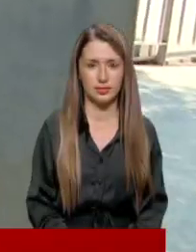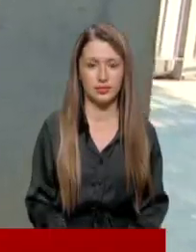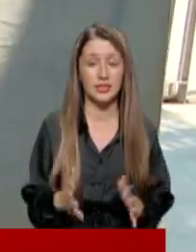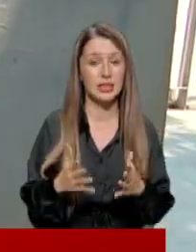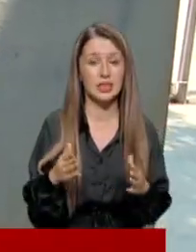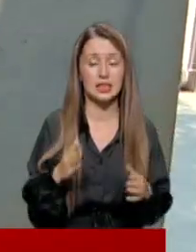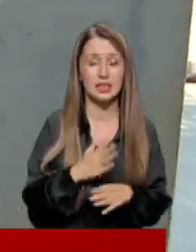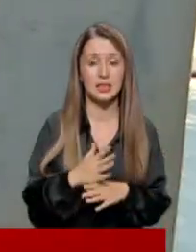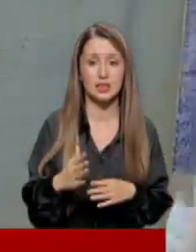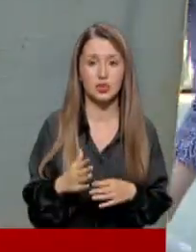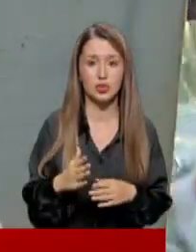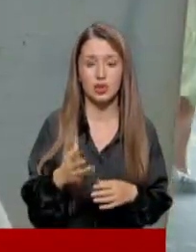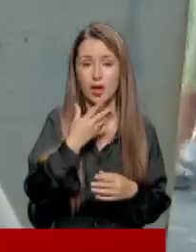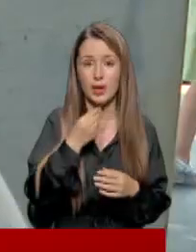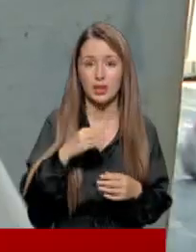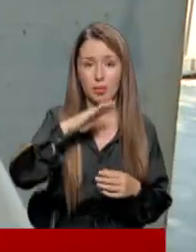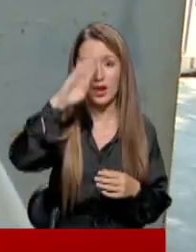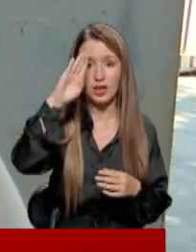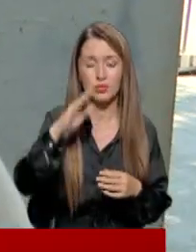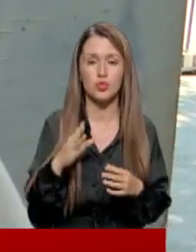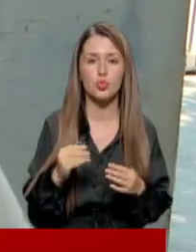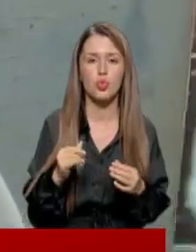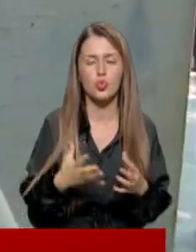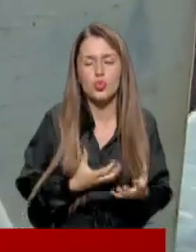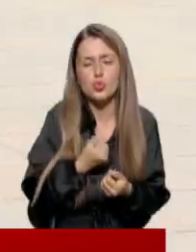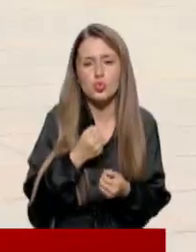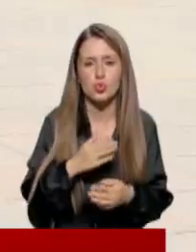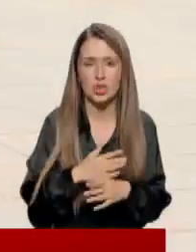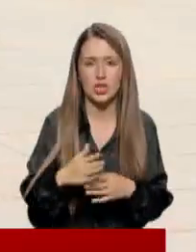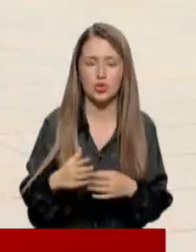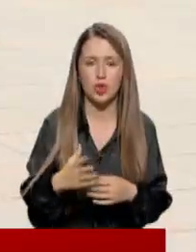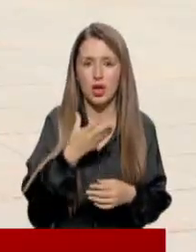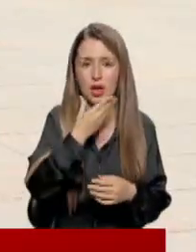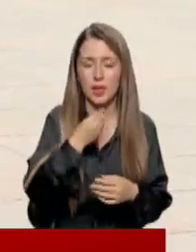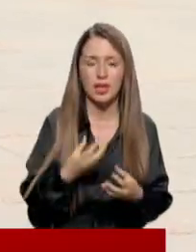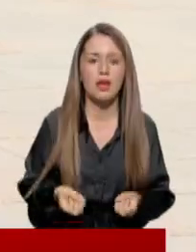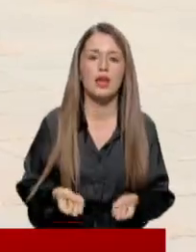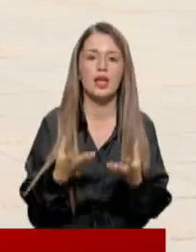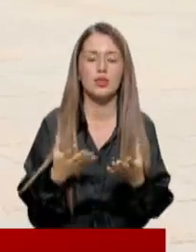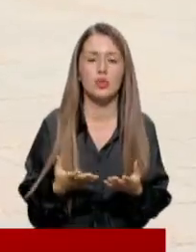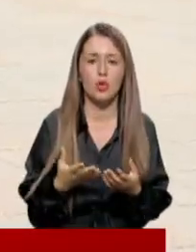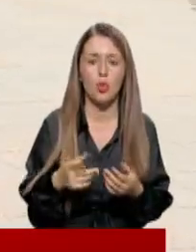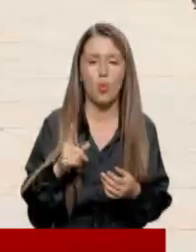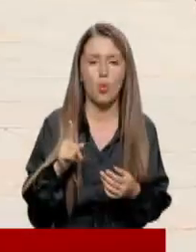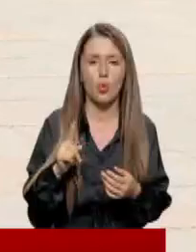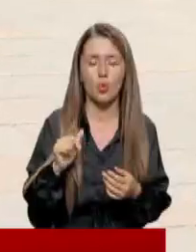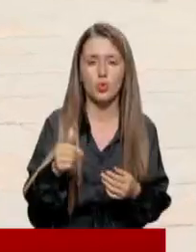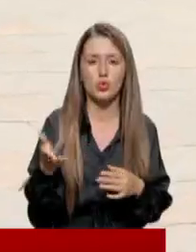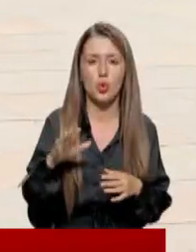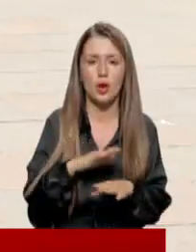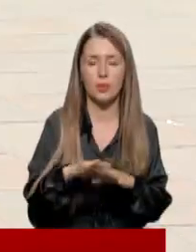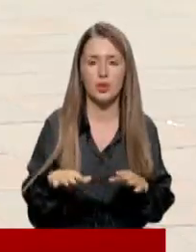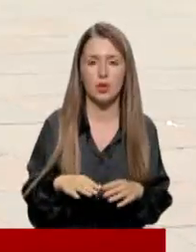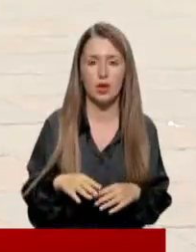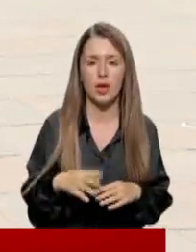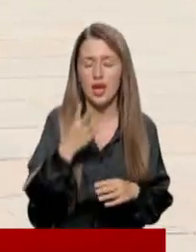Nasıl geçiyor emeklinin bayramı? Emeklinin bayramı çok üzücü geçiyor. Emek verileri yetmiyor yavrum. Nerede 10 gün sonra bitiyor. Bayram ikramiyesi